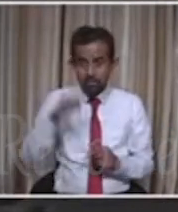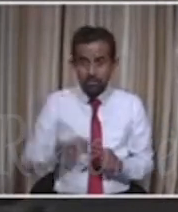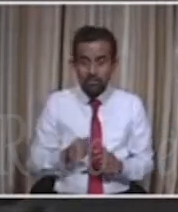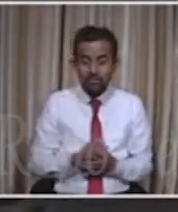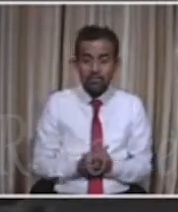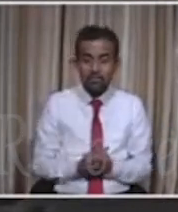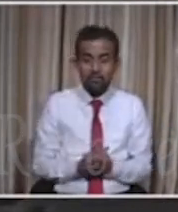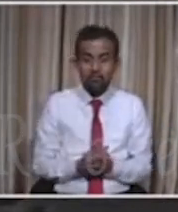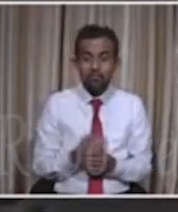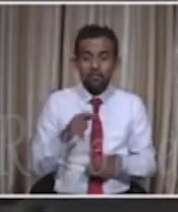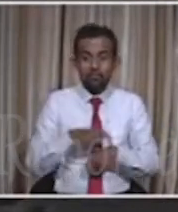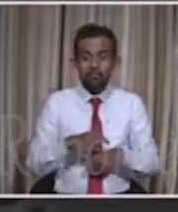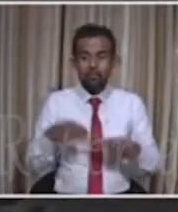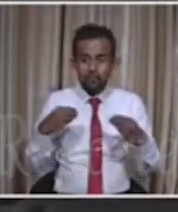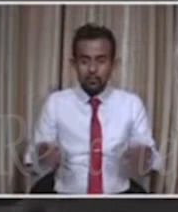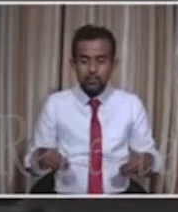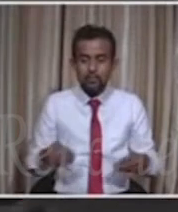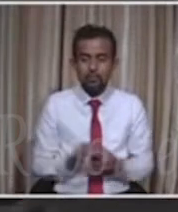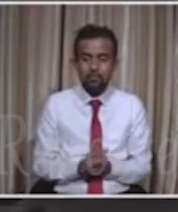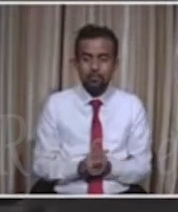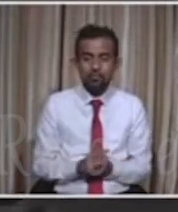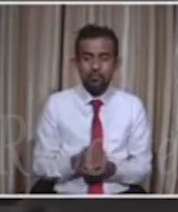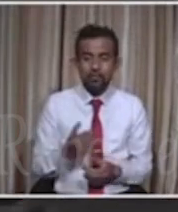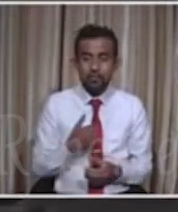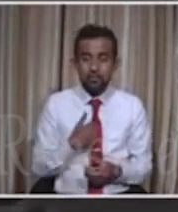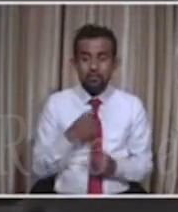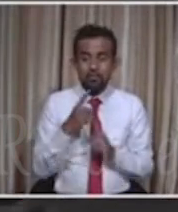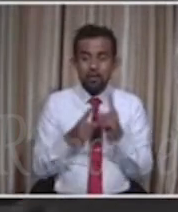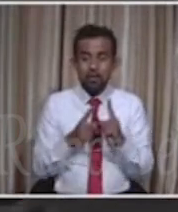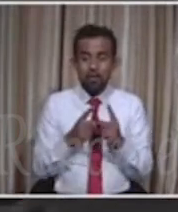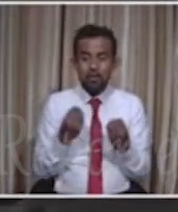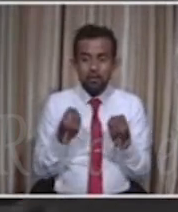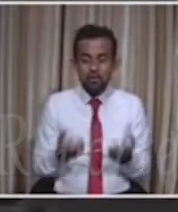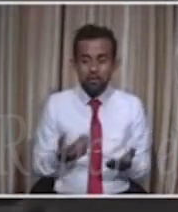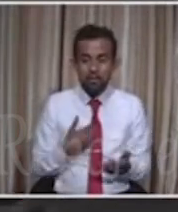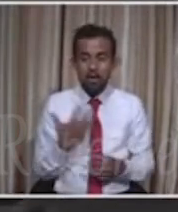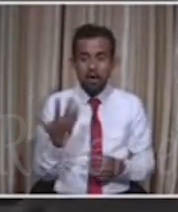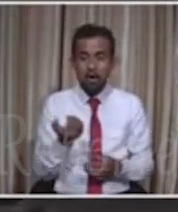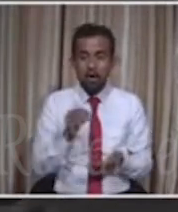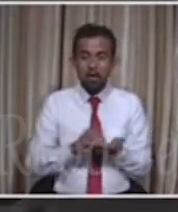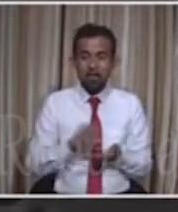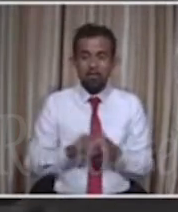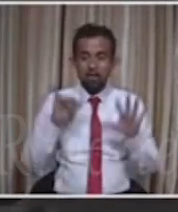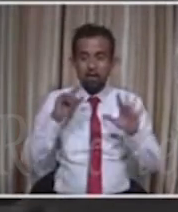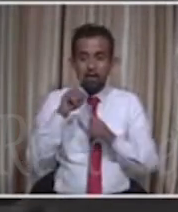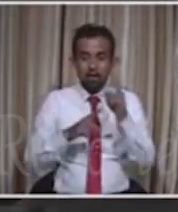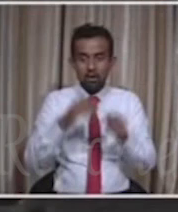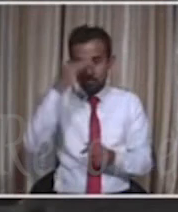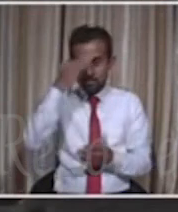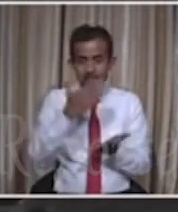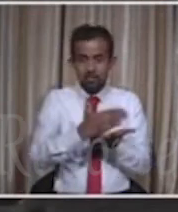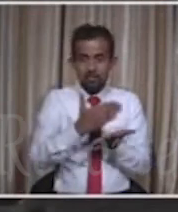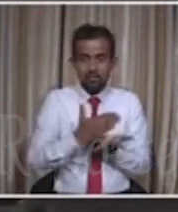7 හමාරක් කාලේ වැය වුණා මගේ කතාව මම පරාජිතය හැටියට මට අවස්ථා 6කදී කතානායකතුමා බාධා